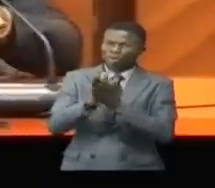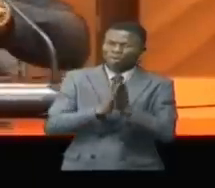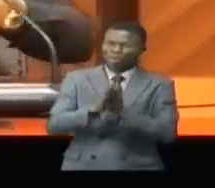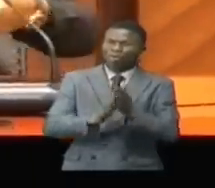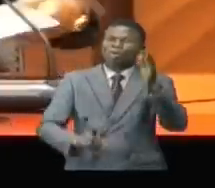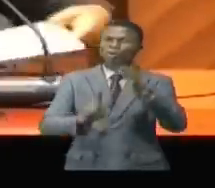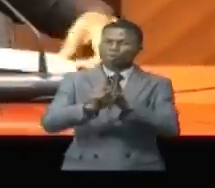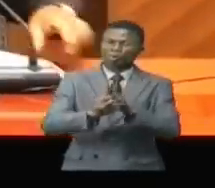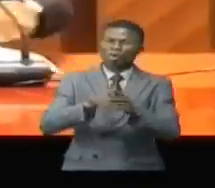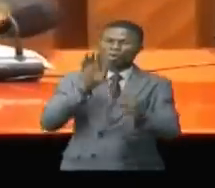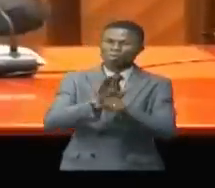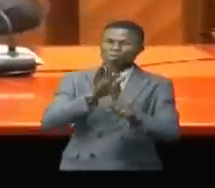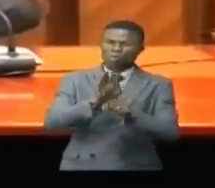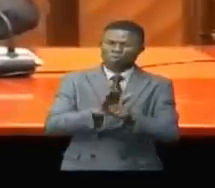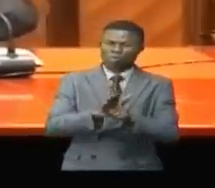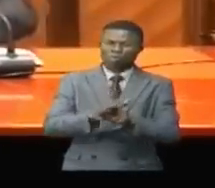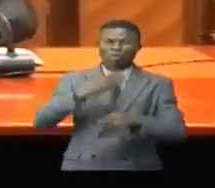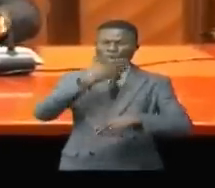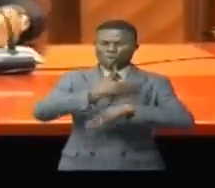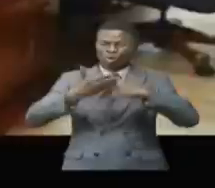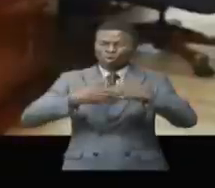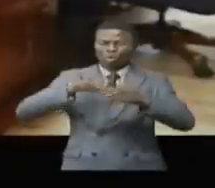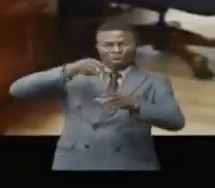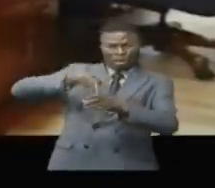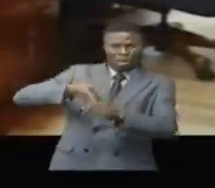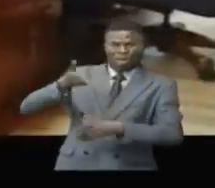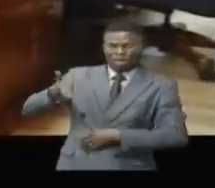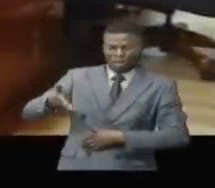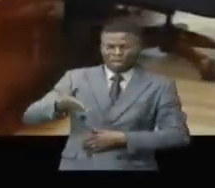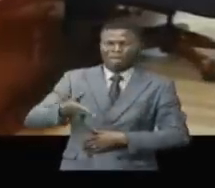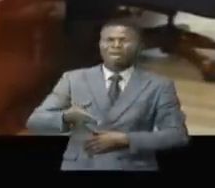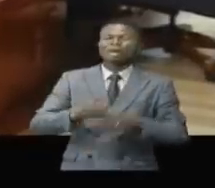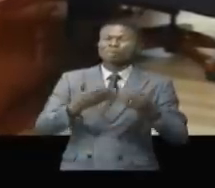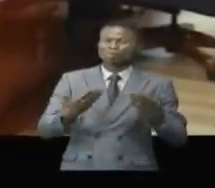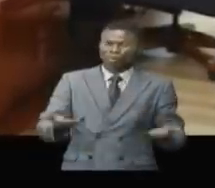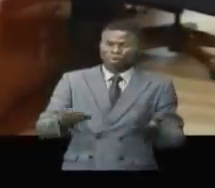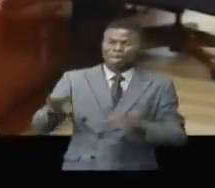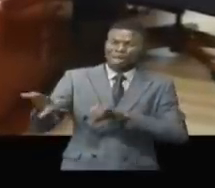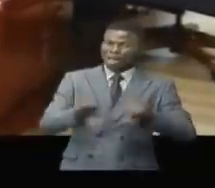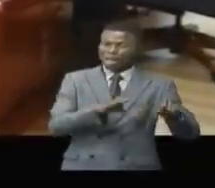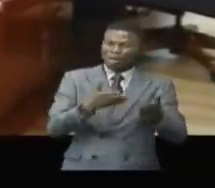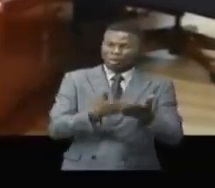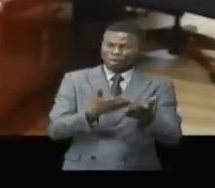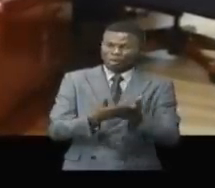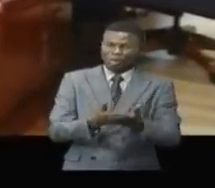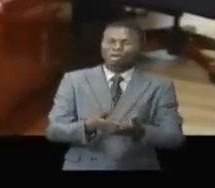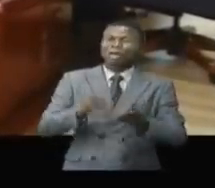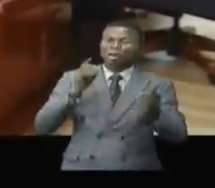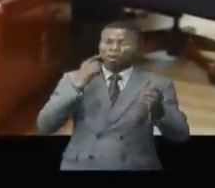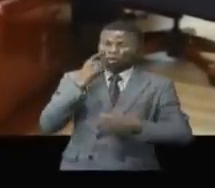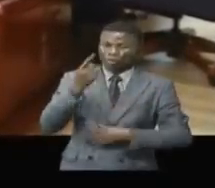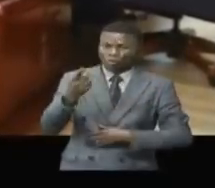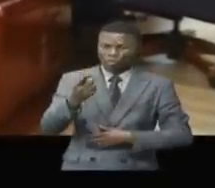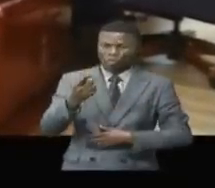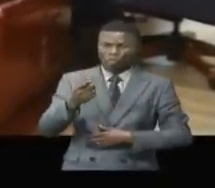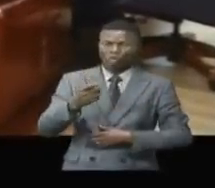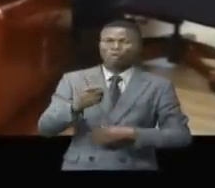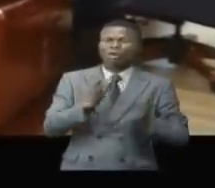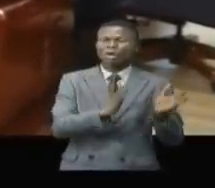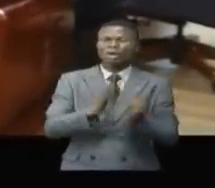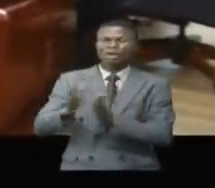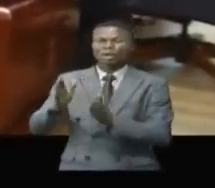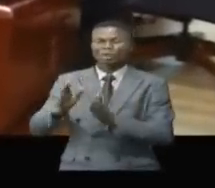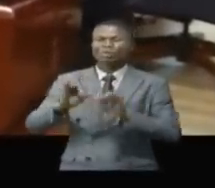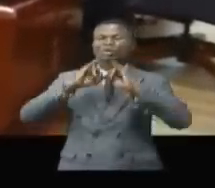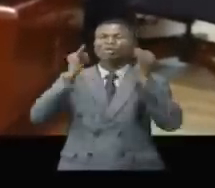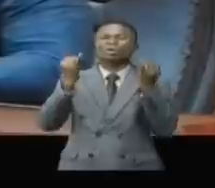d'un nombre important de ces infrastructures, il s'avère que cette activité se retrouve souvent au cœur des dispositifs